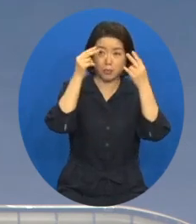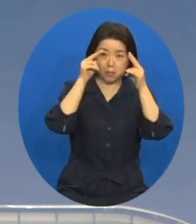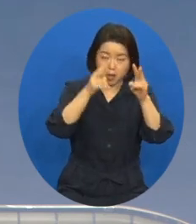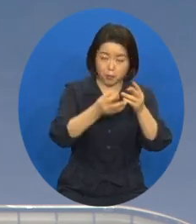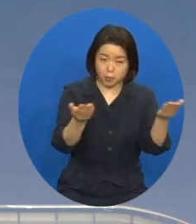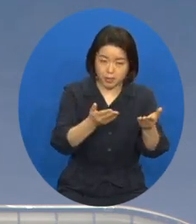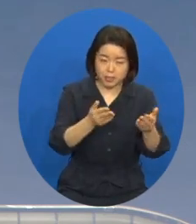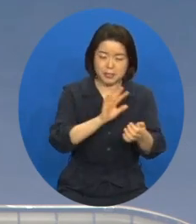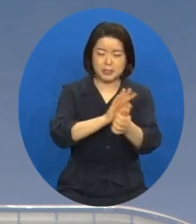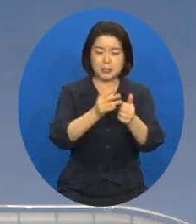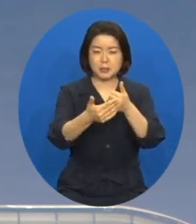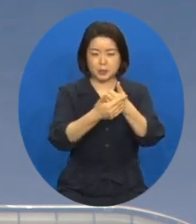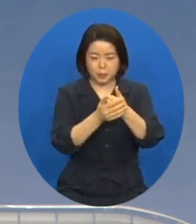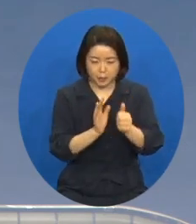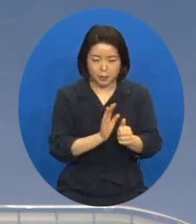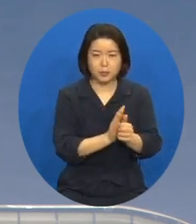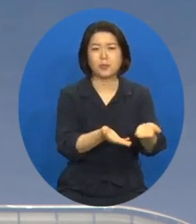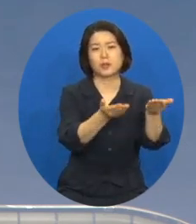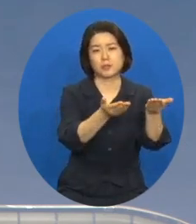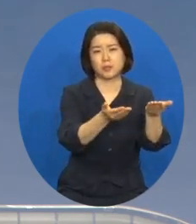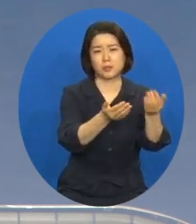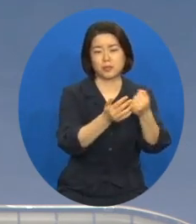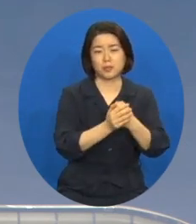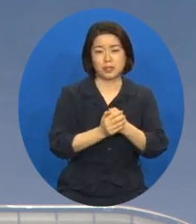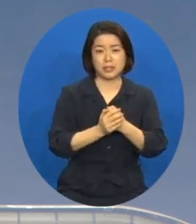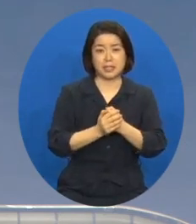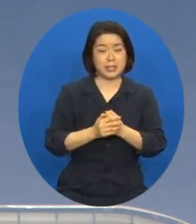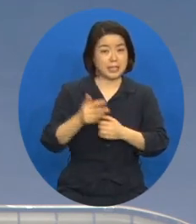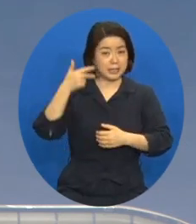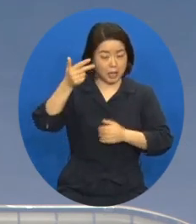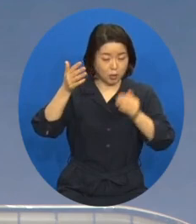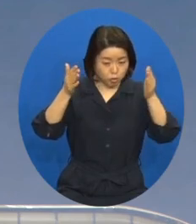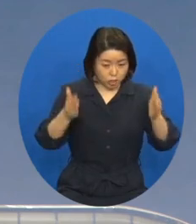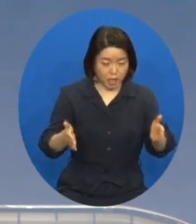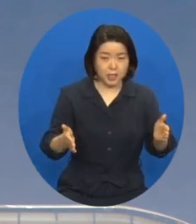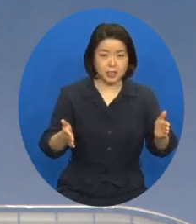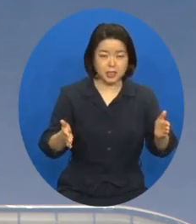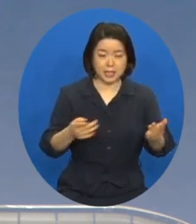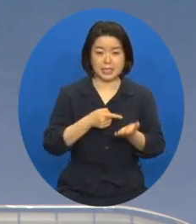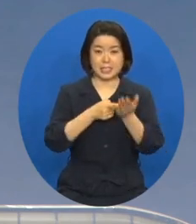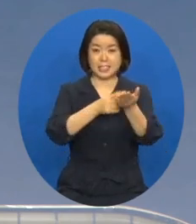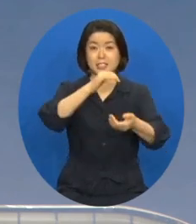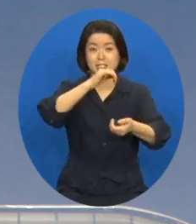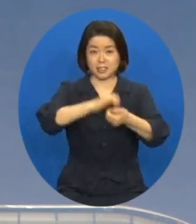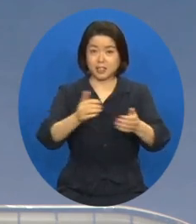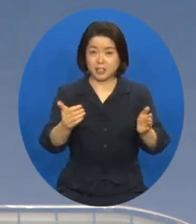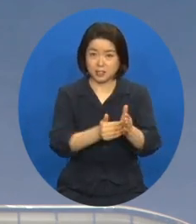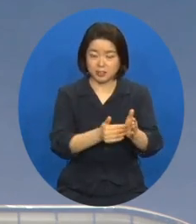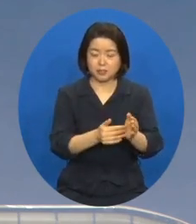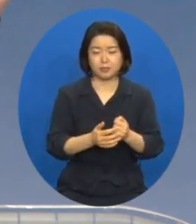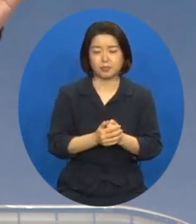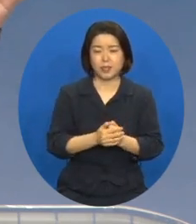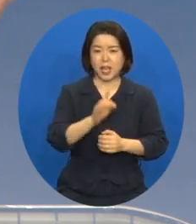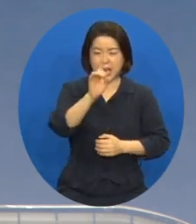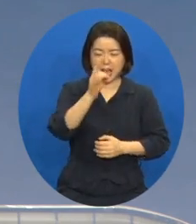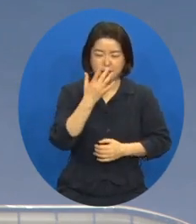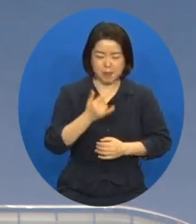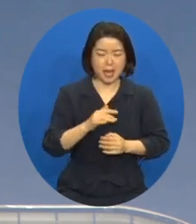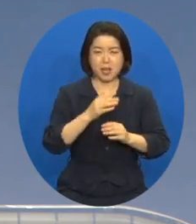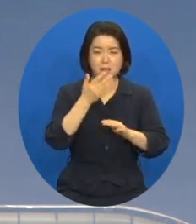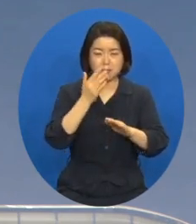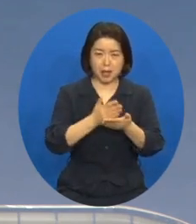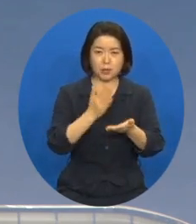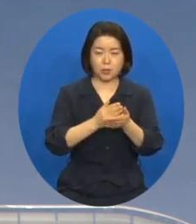격려하자. 이번 주 간까지가 신청 이제 마감입니다. 한 분도 빠짐없이